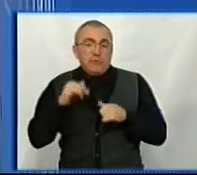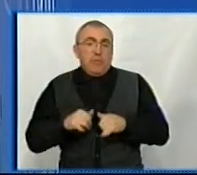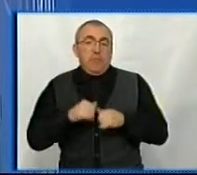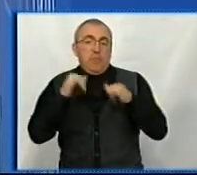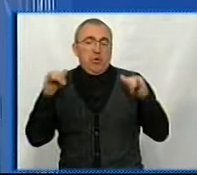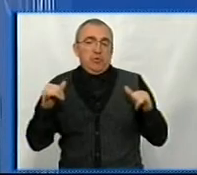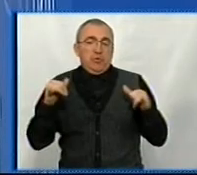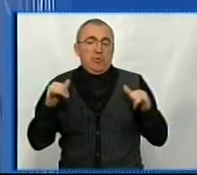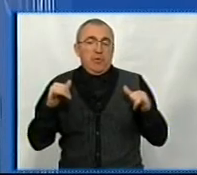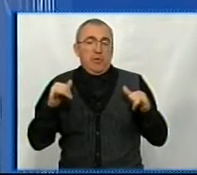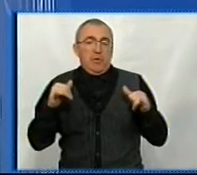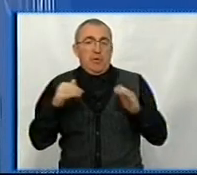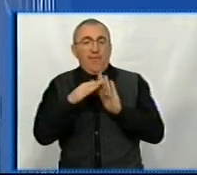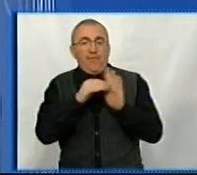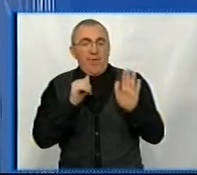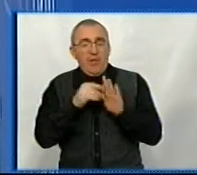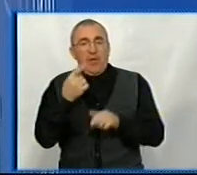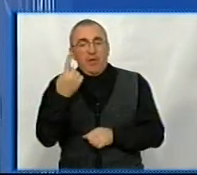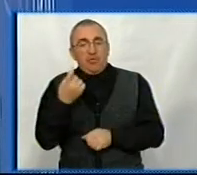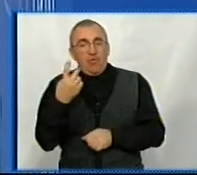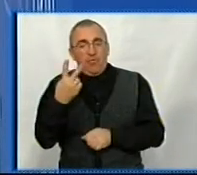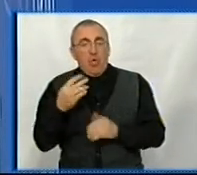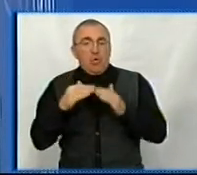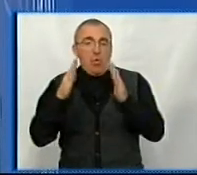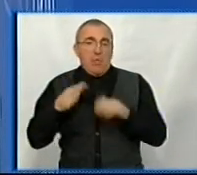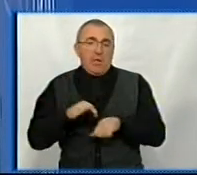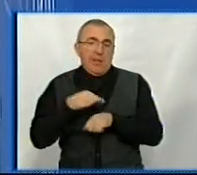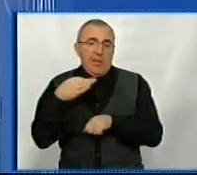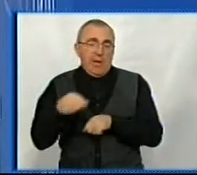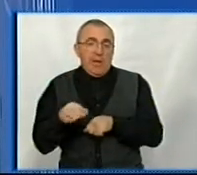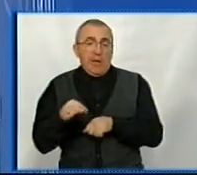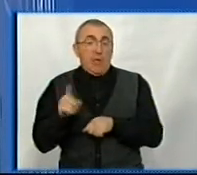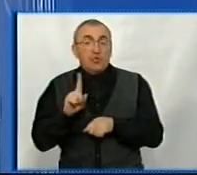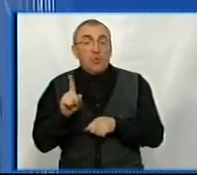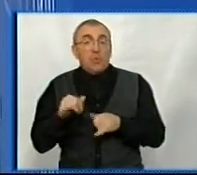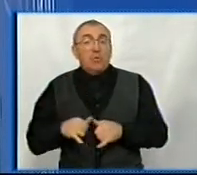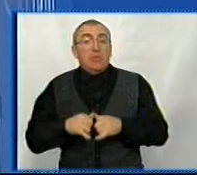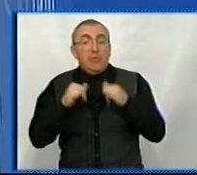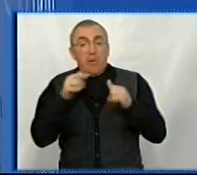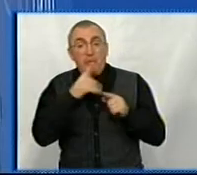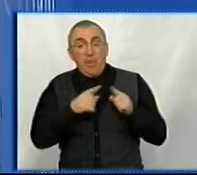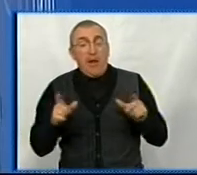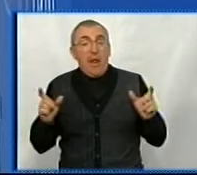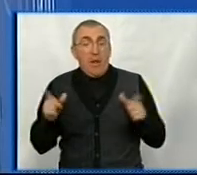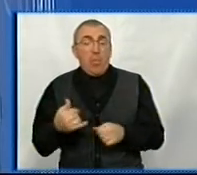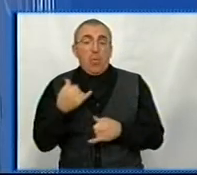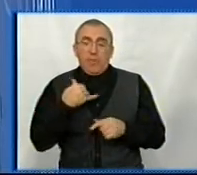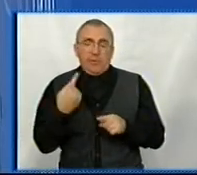йде викликів на лінію 102 по домашньому насильству. Але саме щодо збільшення в період карантину, у